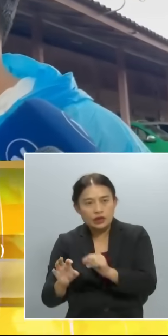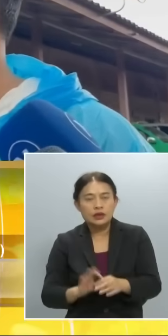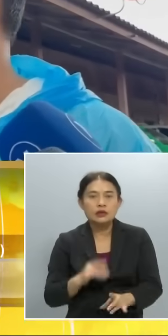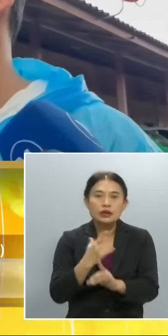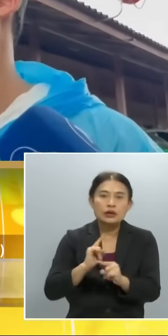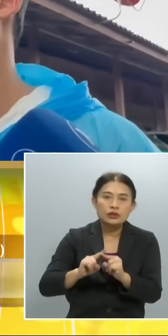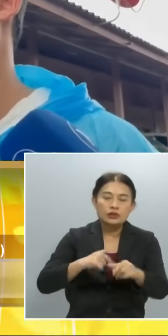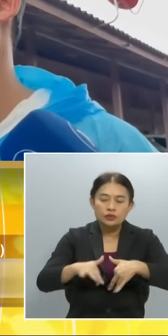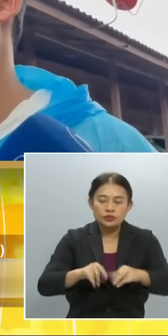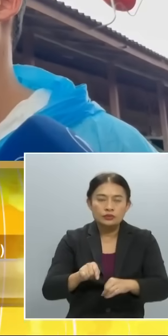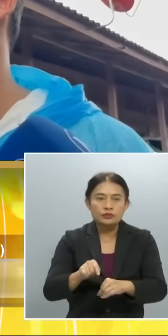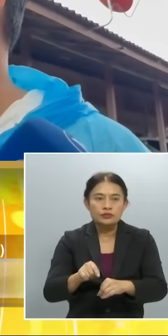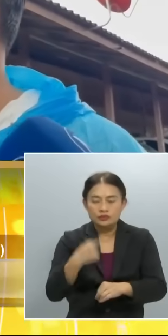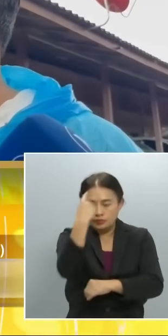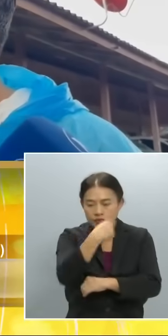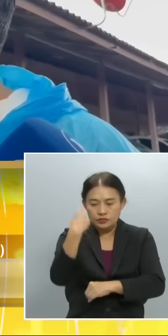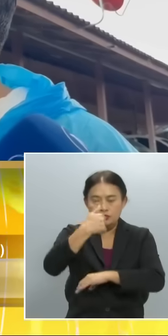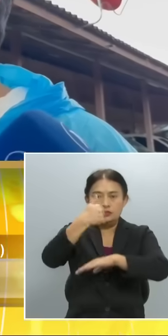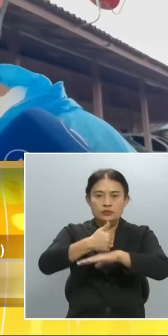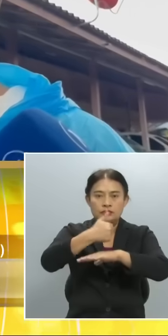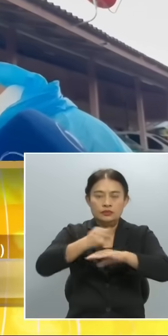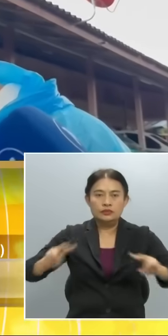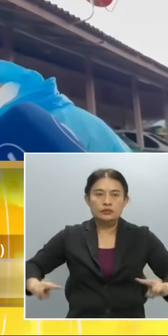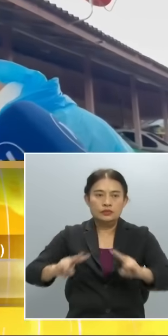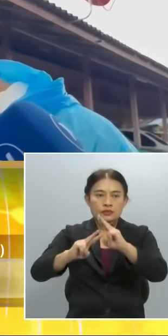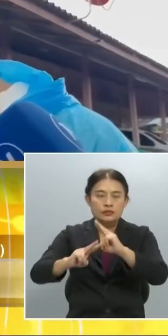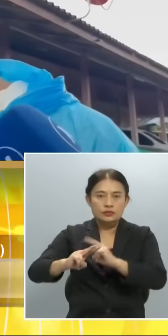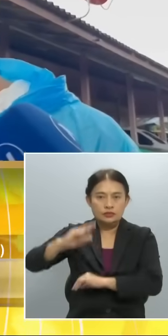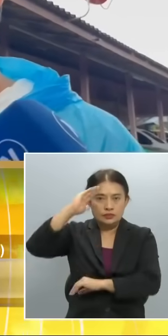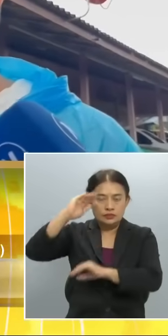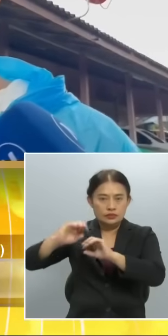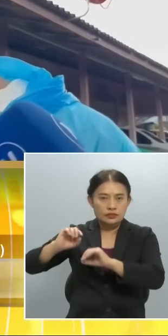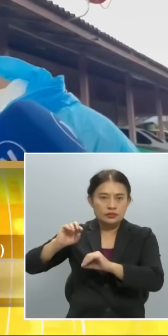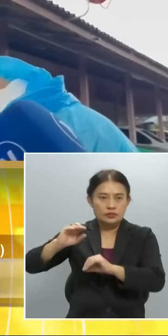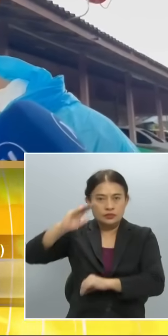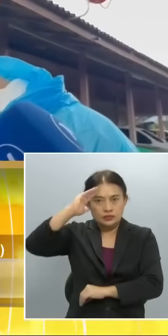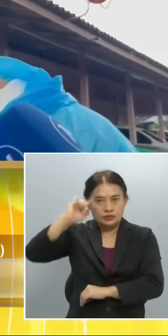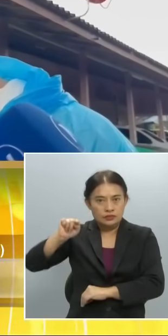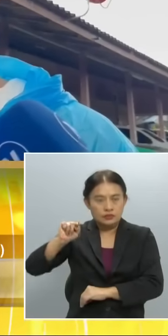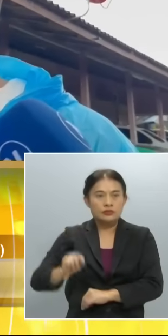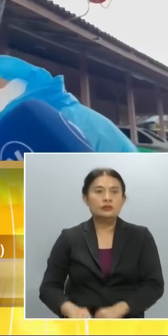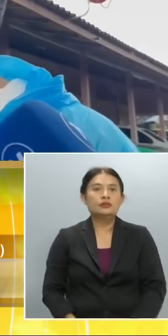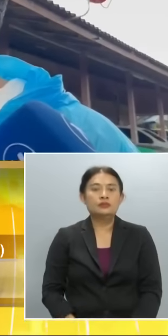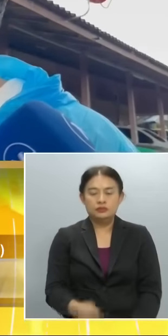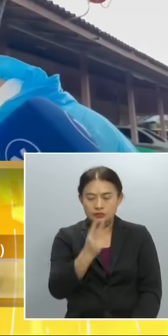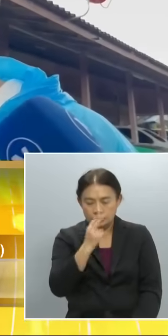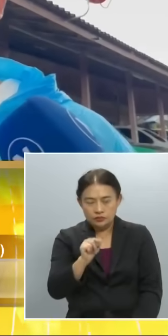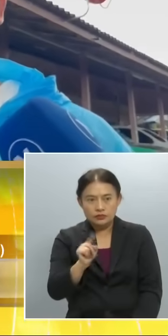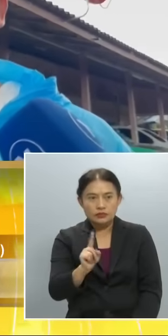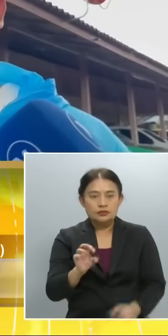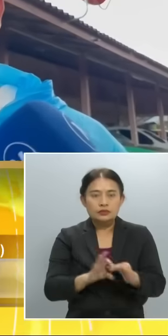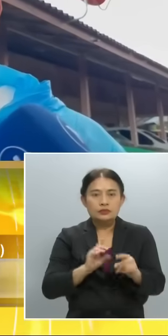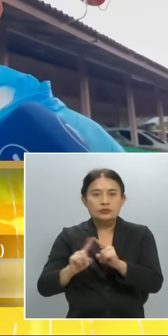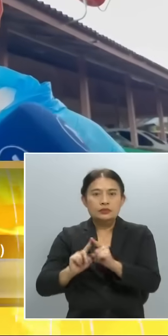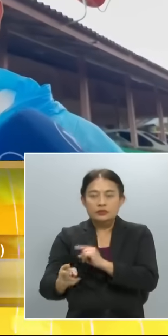ว่าใครที่จะมาเป็นรัฐมนตรีกลาโหมนะครับตัวของผมก็ฟังดูโพจากหลายสำนัก